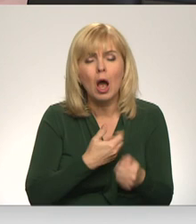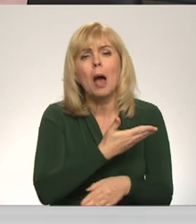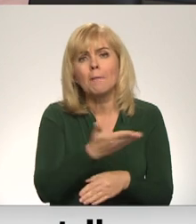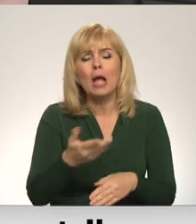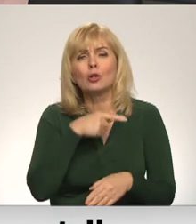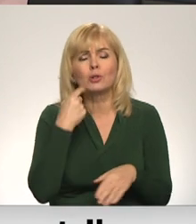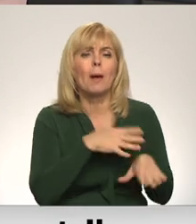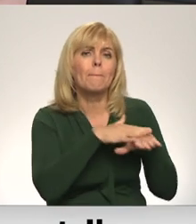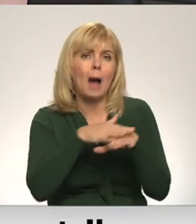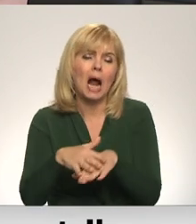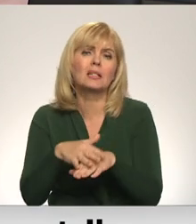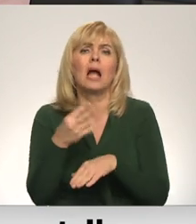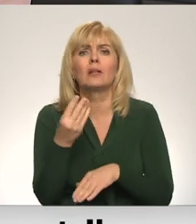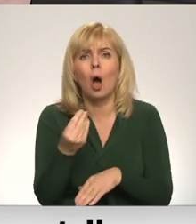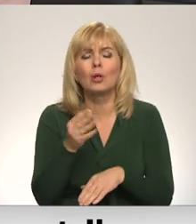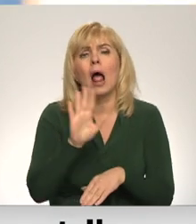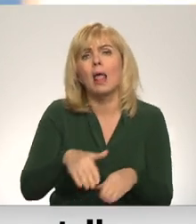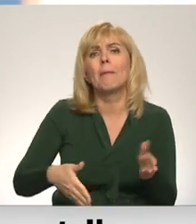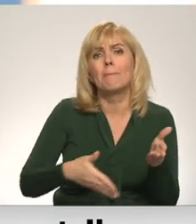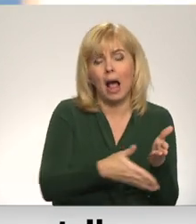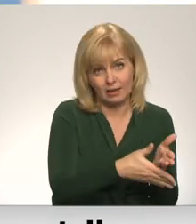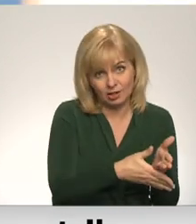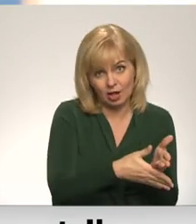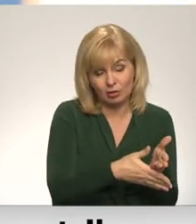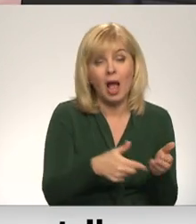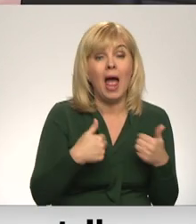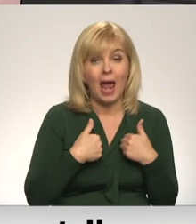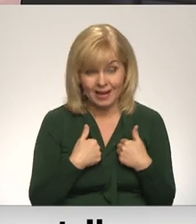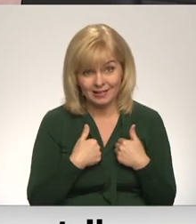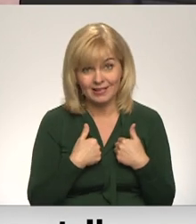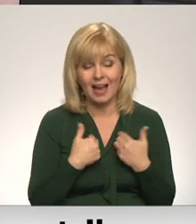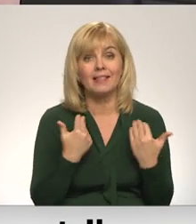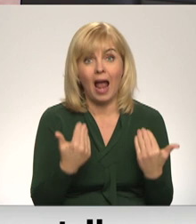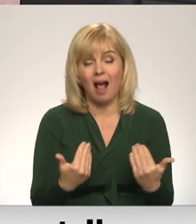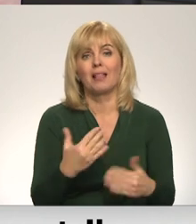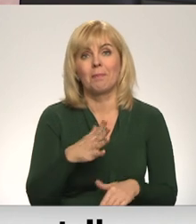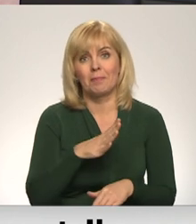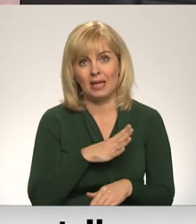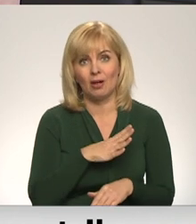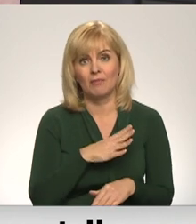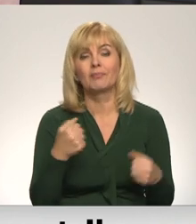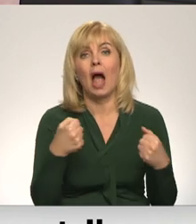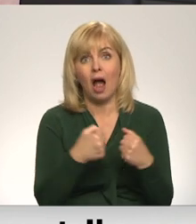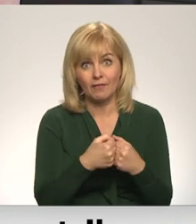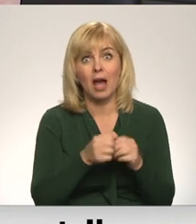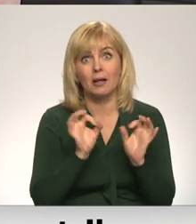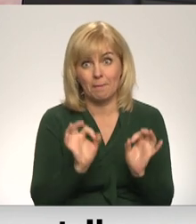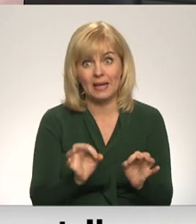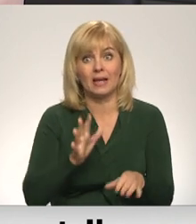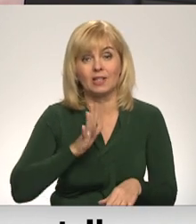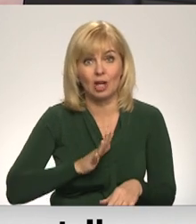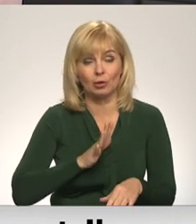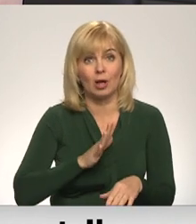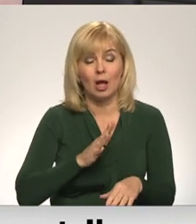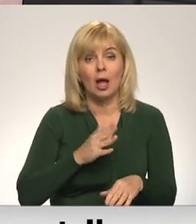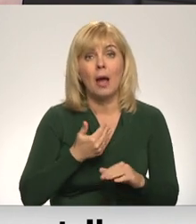gribam pārskaitīt naudu, lai palīdzētu. Jo es reāli biju avārijā cietusi pirms